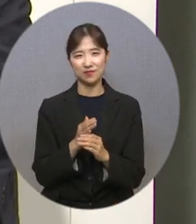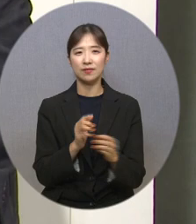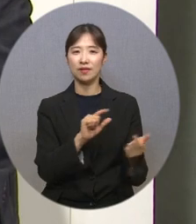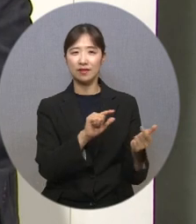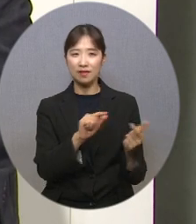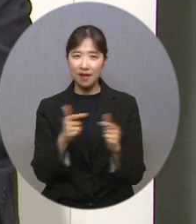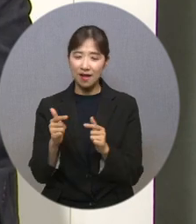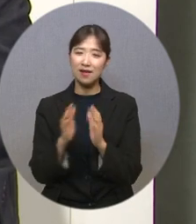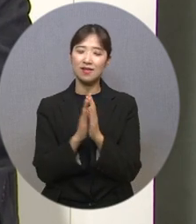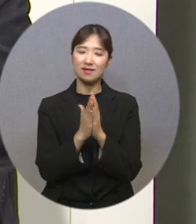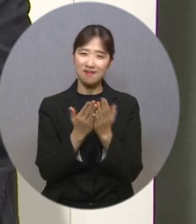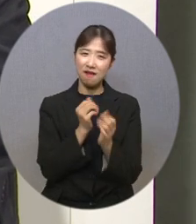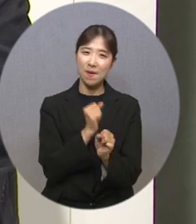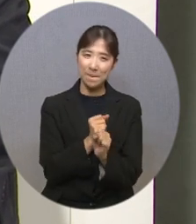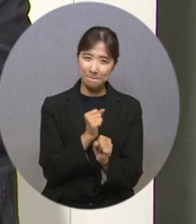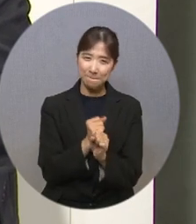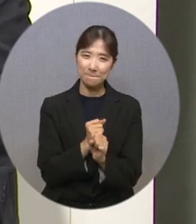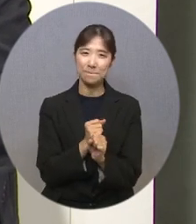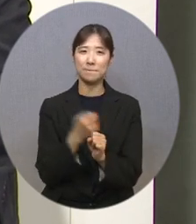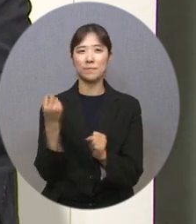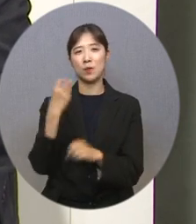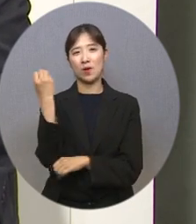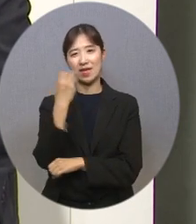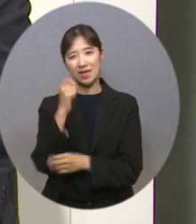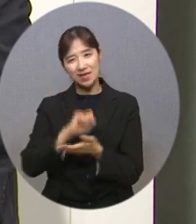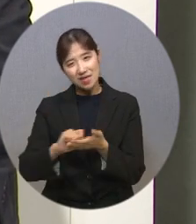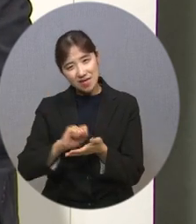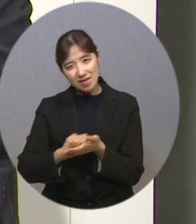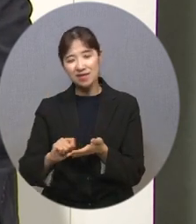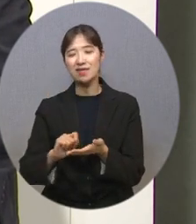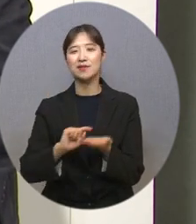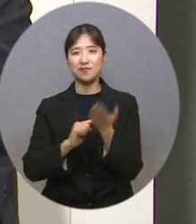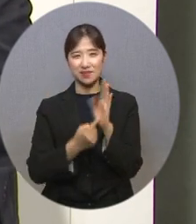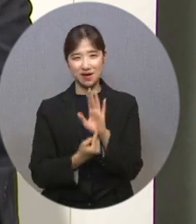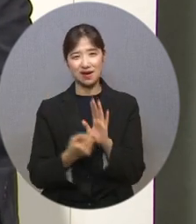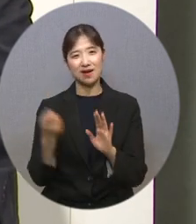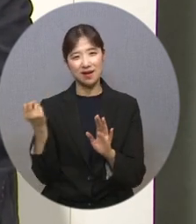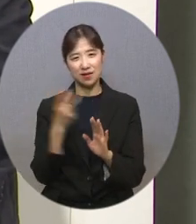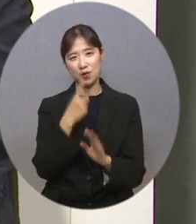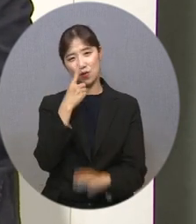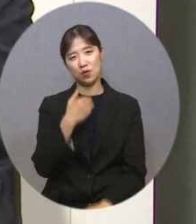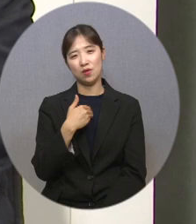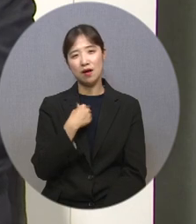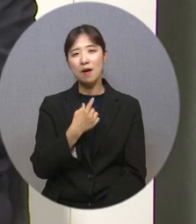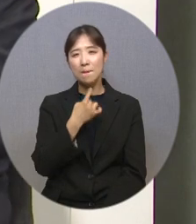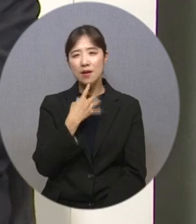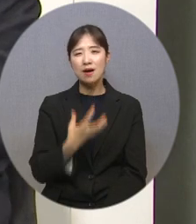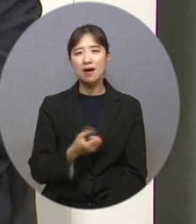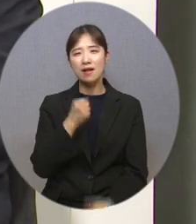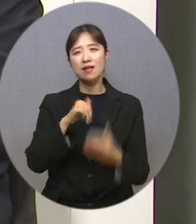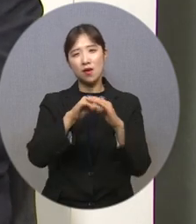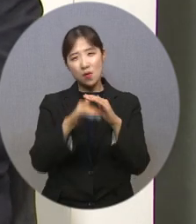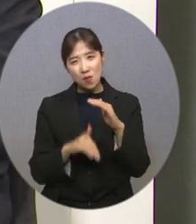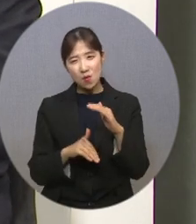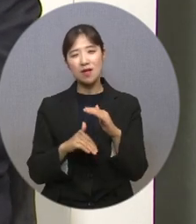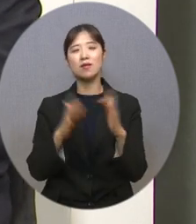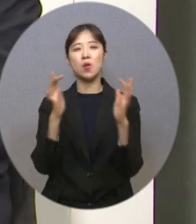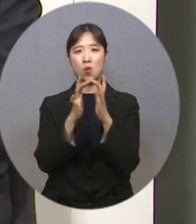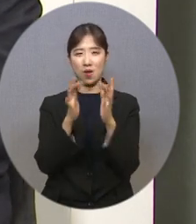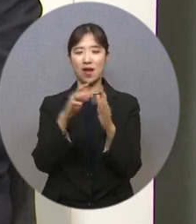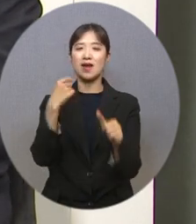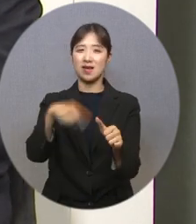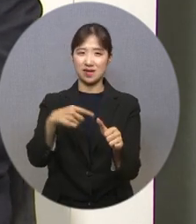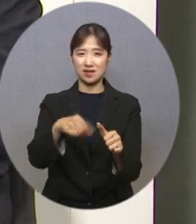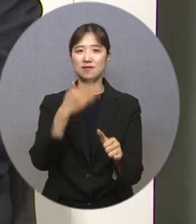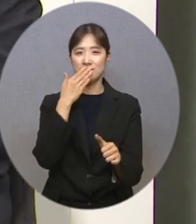다양하게 책도 쓸 수 있고요. 그 다음에 기사도 낼 수 있고요. 그 다음 자신만의 컨텐츠를 온라인 클래스를 열 수도 있고요.